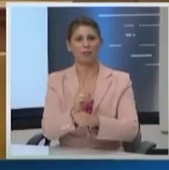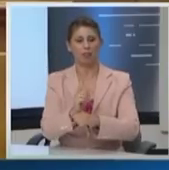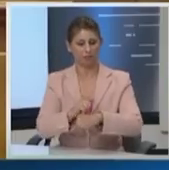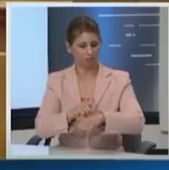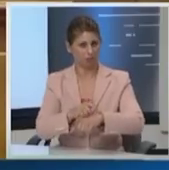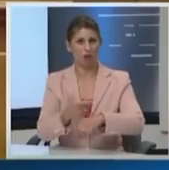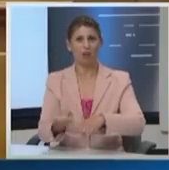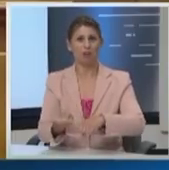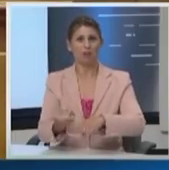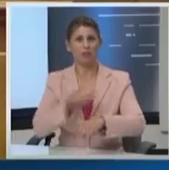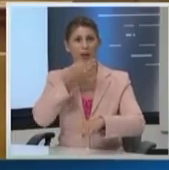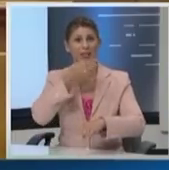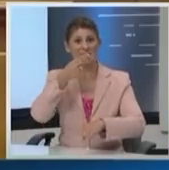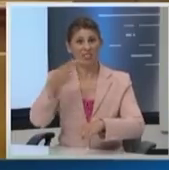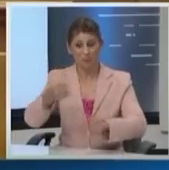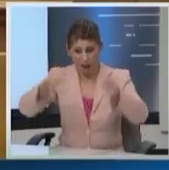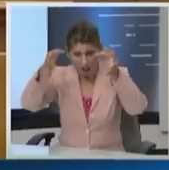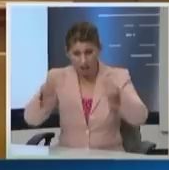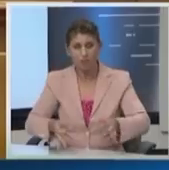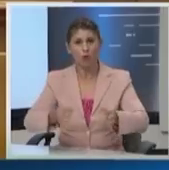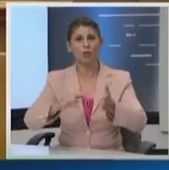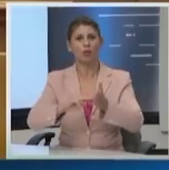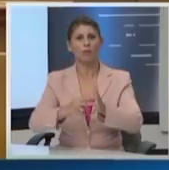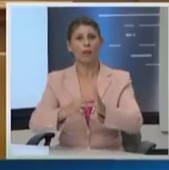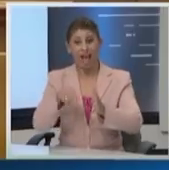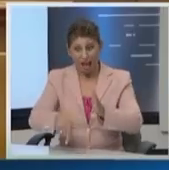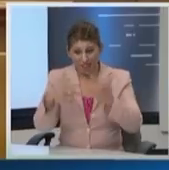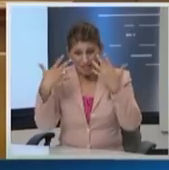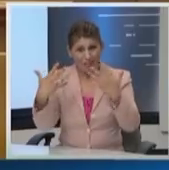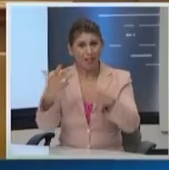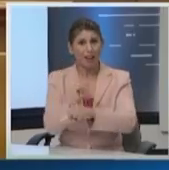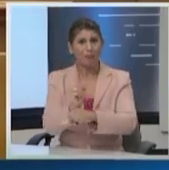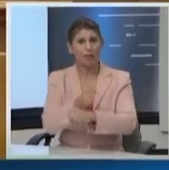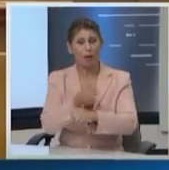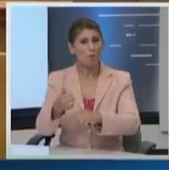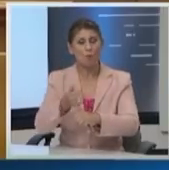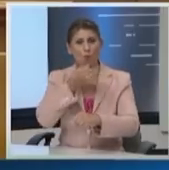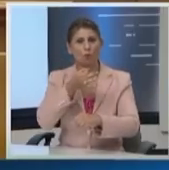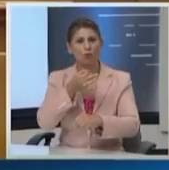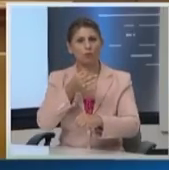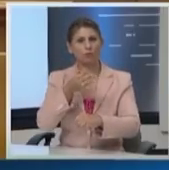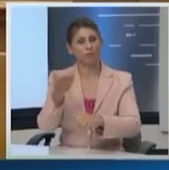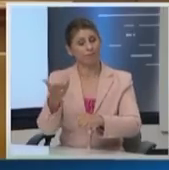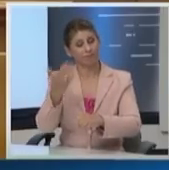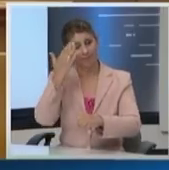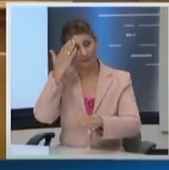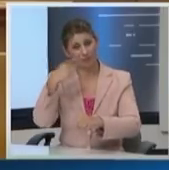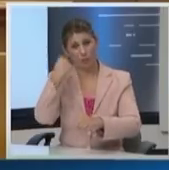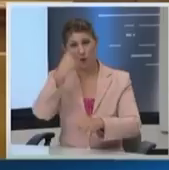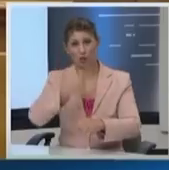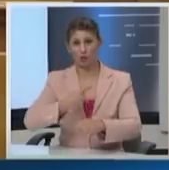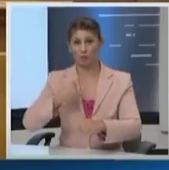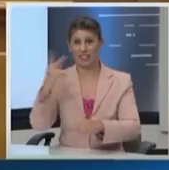οικονομία. Μόλις 10 λεπτά. Και στα 10 όμως αυτά λεπτά που μιλήσατε, τιμήσατε την